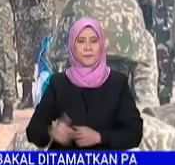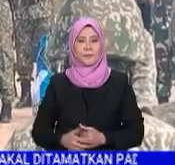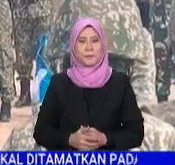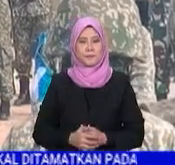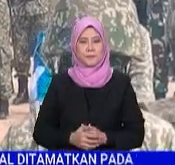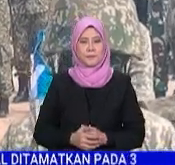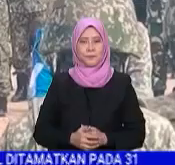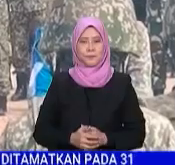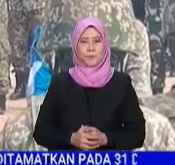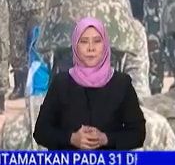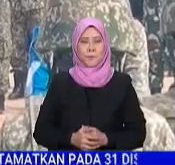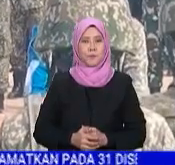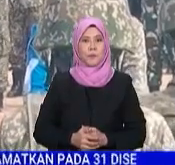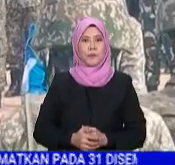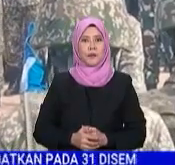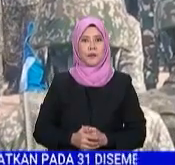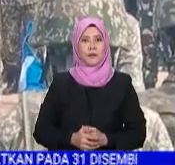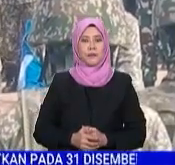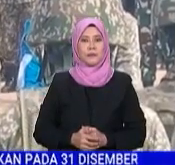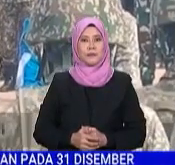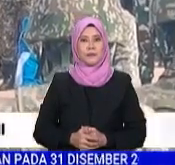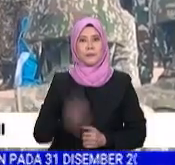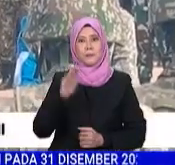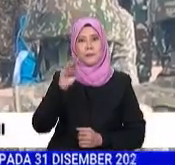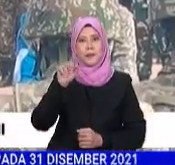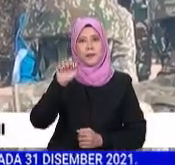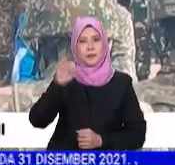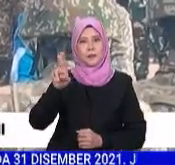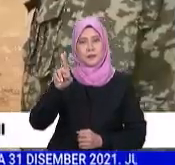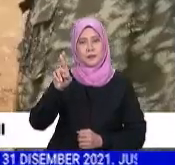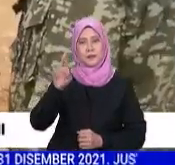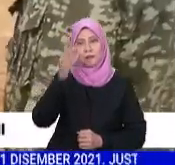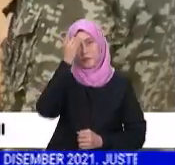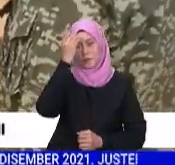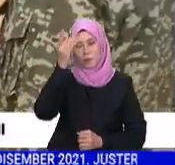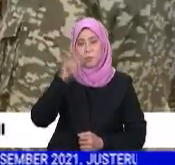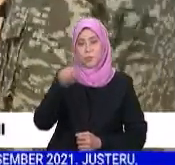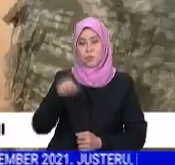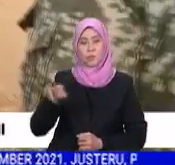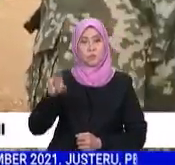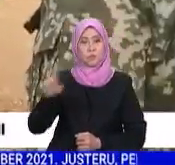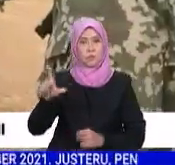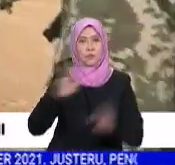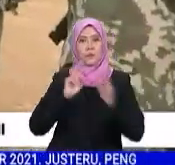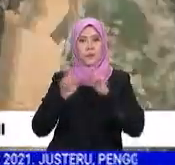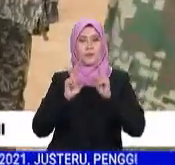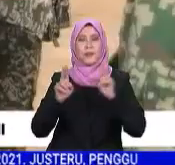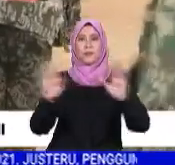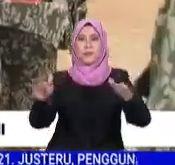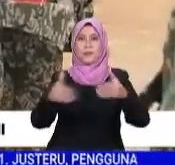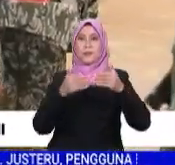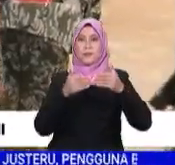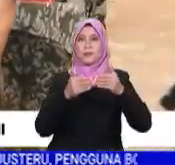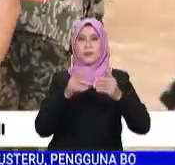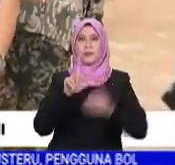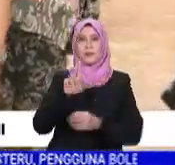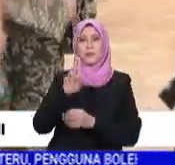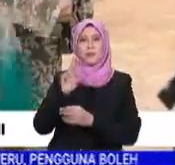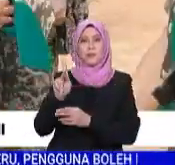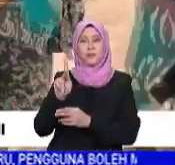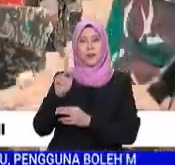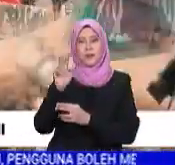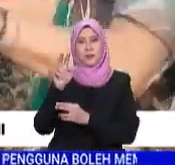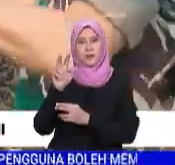Panglima divisi pertama Infanteri Malaysia meja general data Zulkifli Mustofa dalam ucapan penutupan dilupakan to